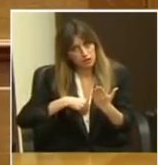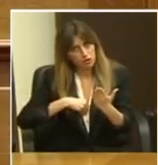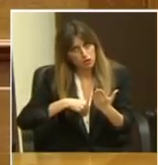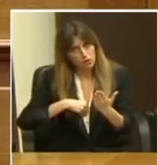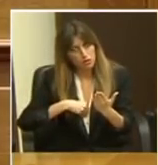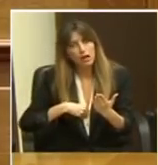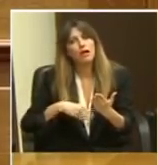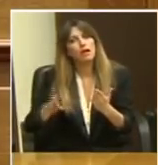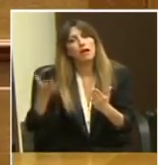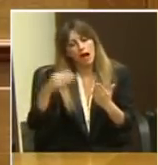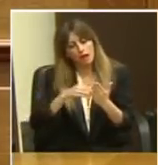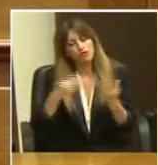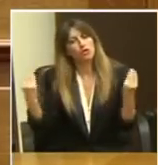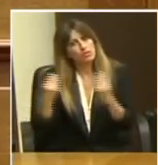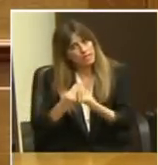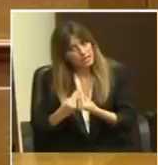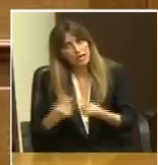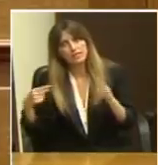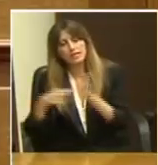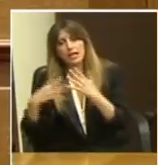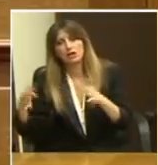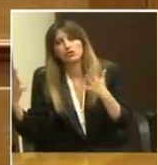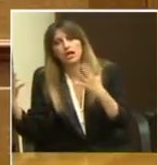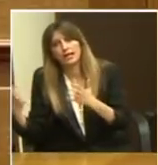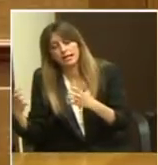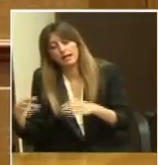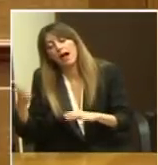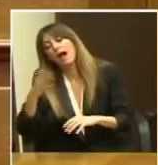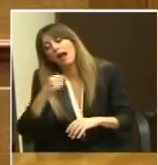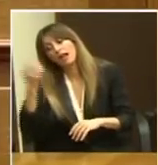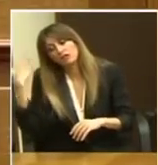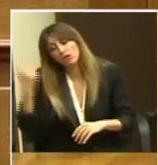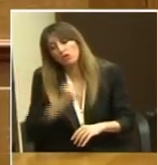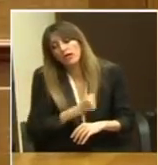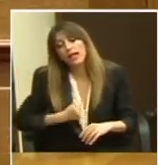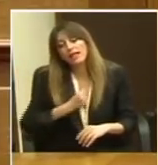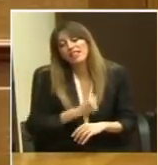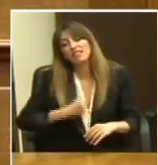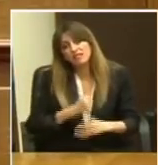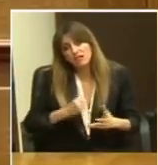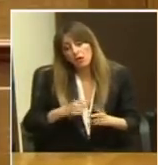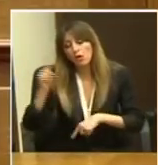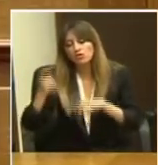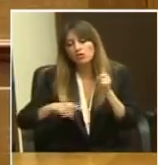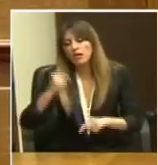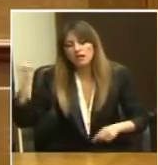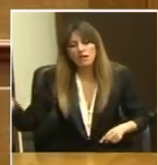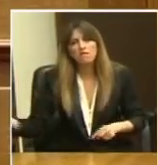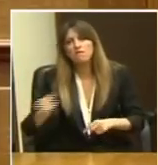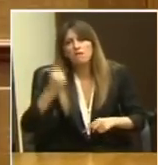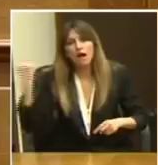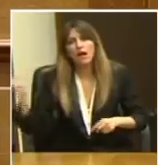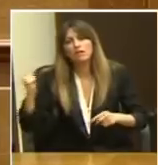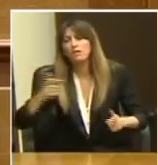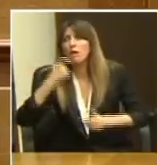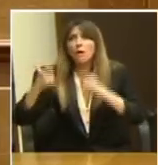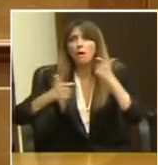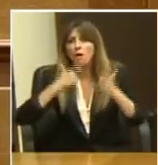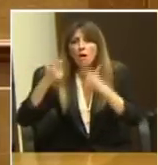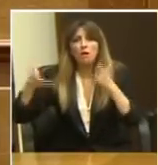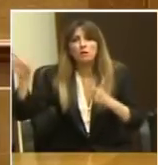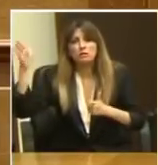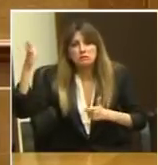90 να είχε βρεθεί λύση. Όμως τότε δυστυχώς μας κάλυψε το κύμα του λαϊκισμού, της πατριδοκαπηλείας, κέρδισε ο